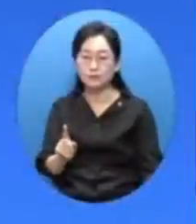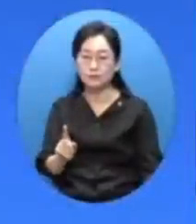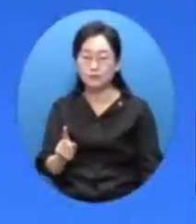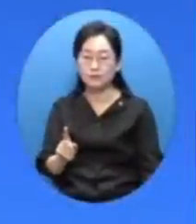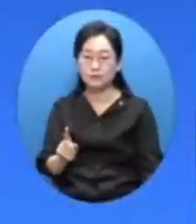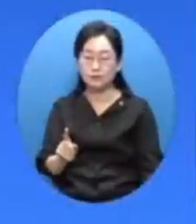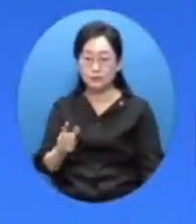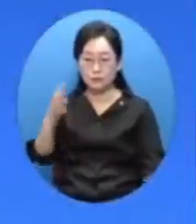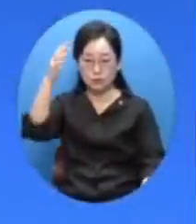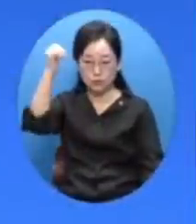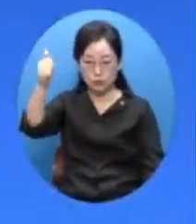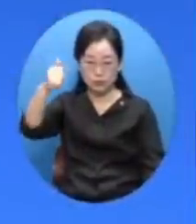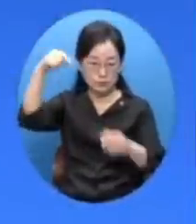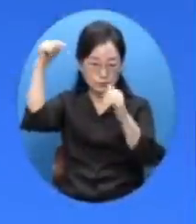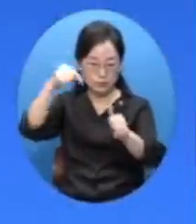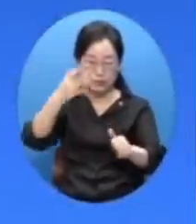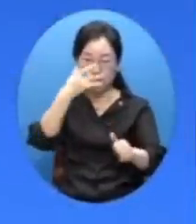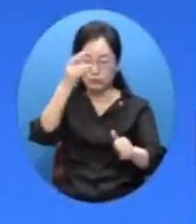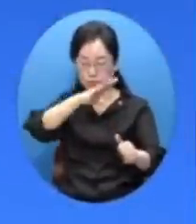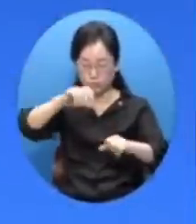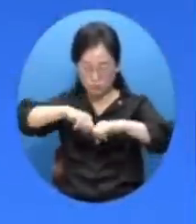주인의 뜻에 무조건 순종해야 되고